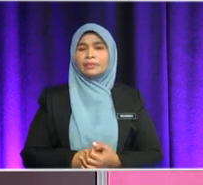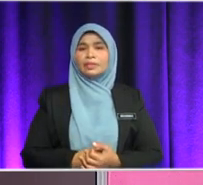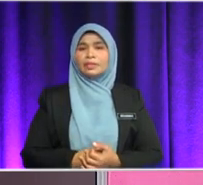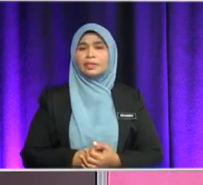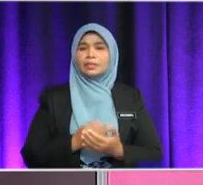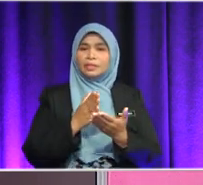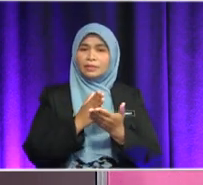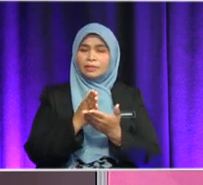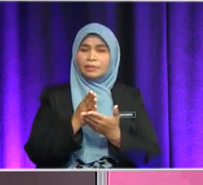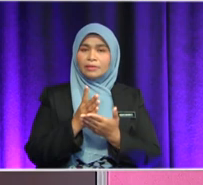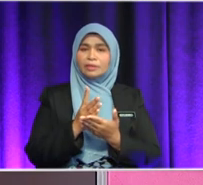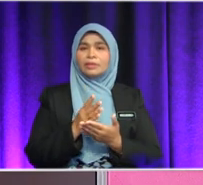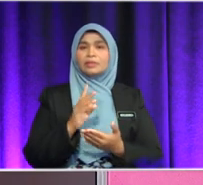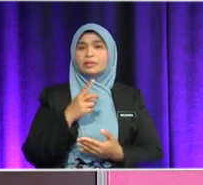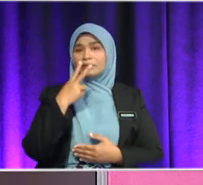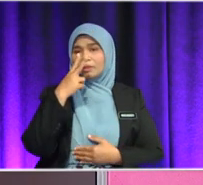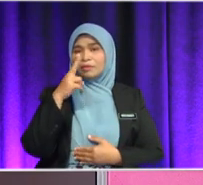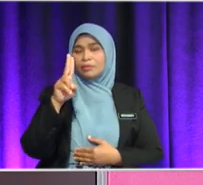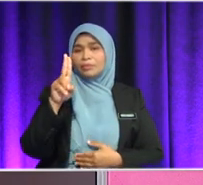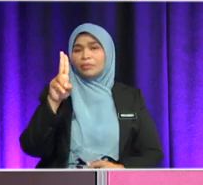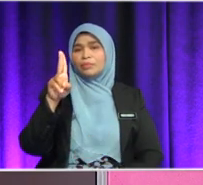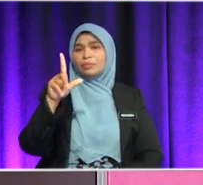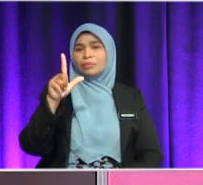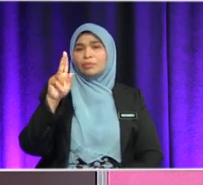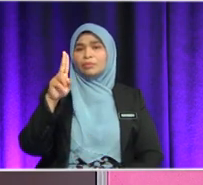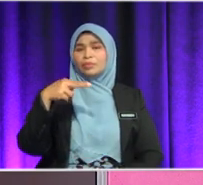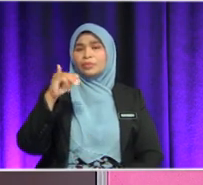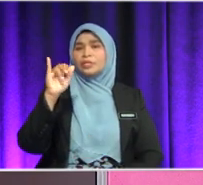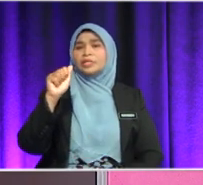seterusnya kita lihat satu persatu